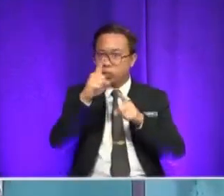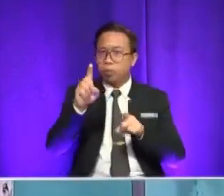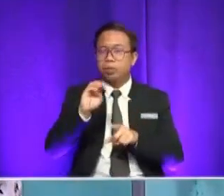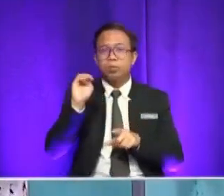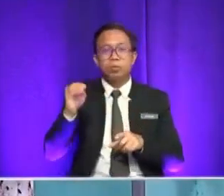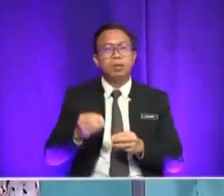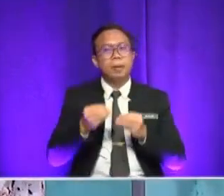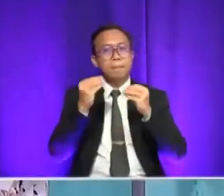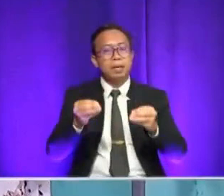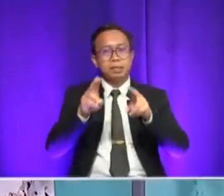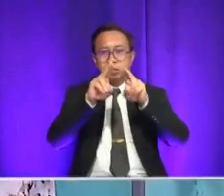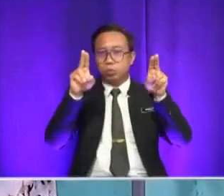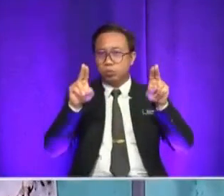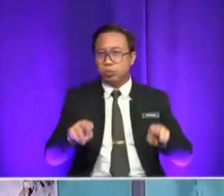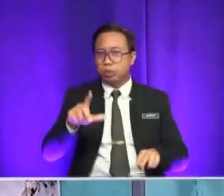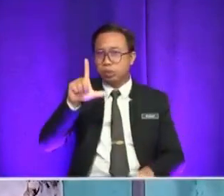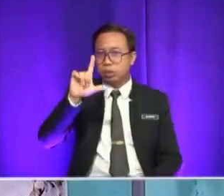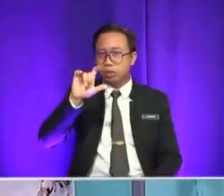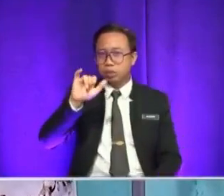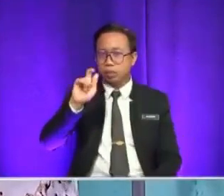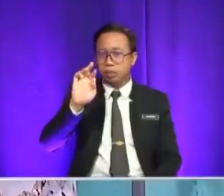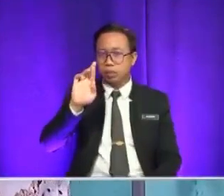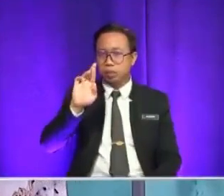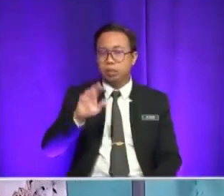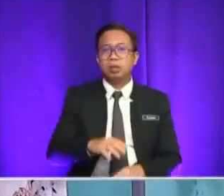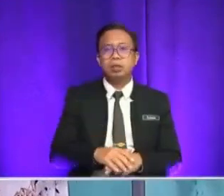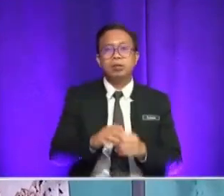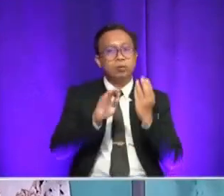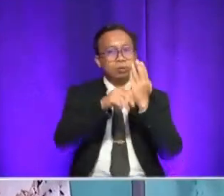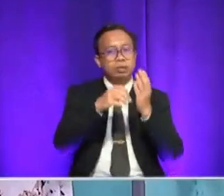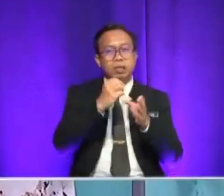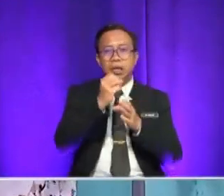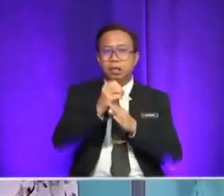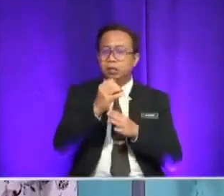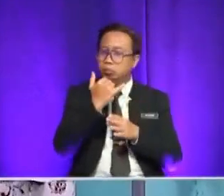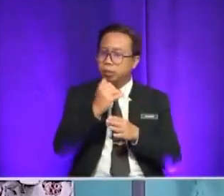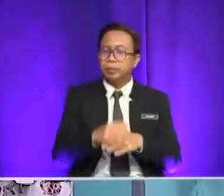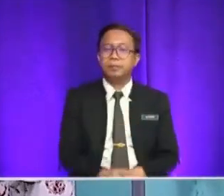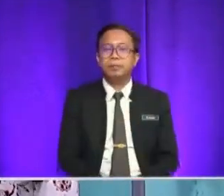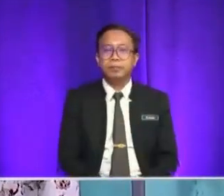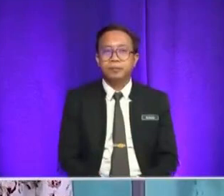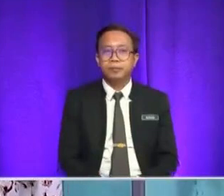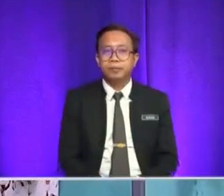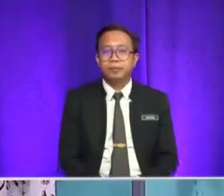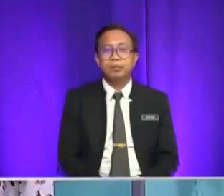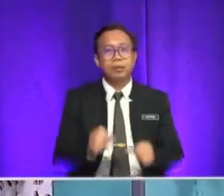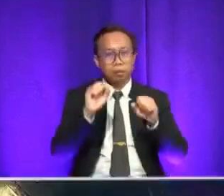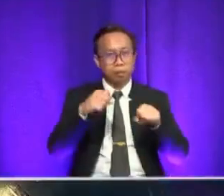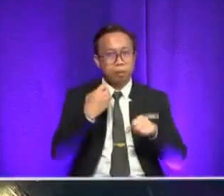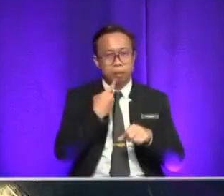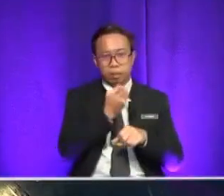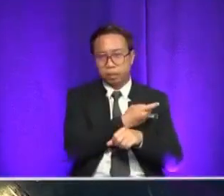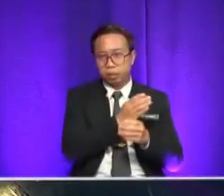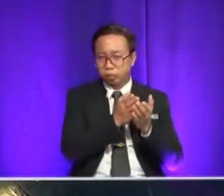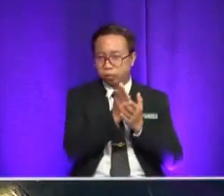bagi, uji litar sama ada sensor berfungsi ataupun tidak. Okey? Okey. Boleh kita boleh